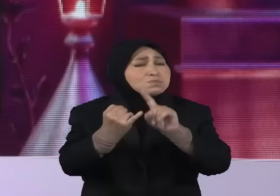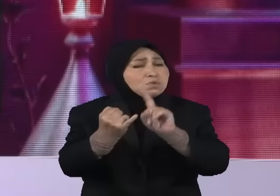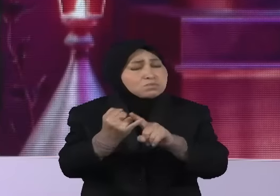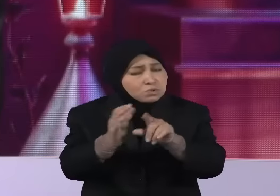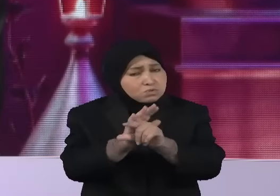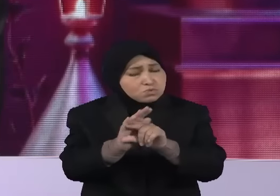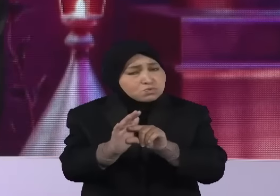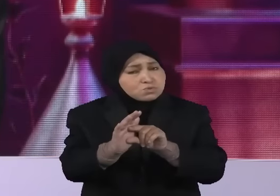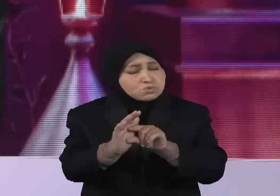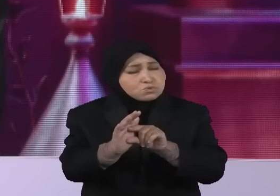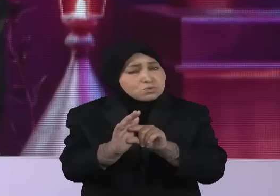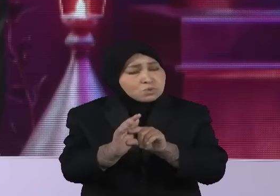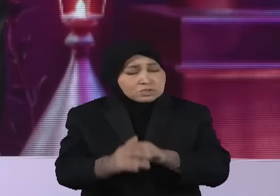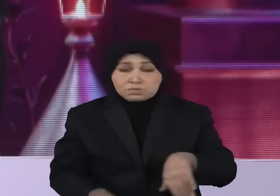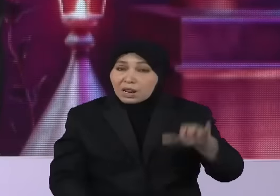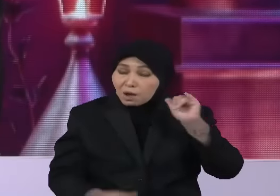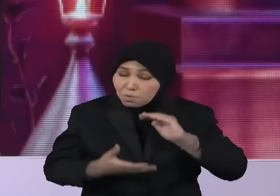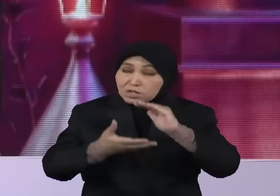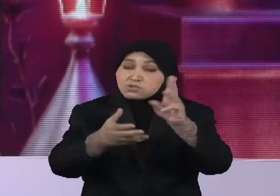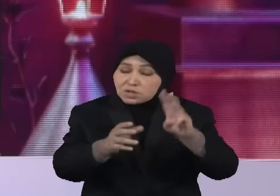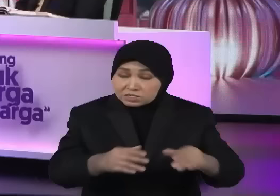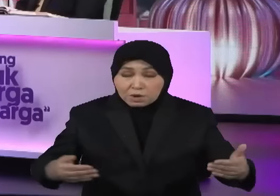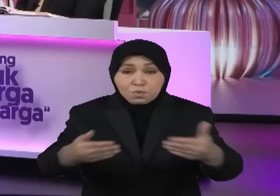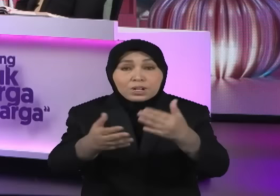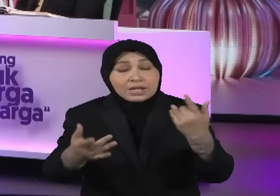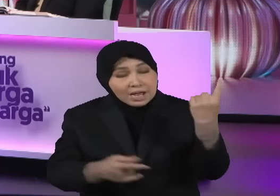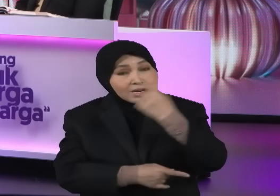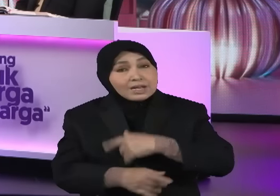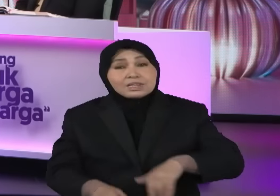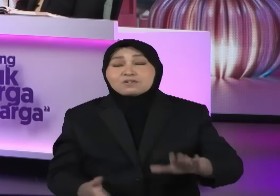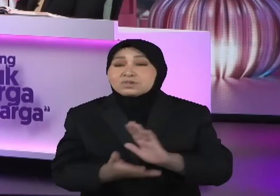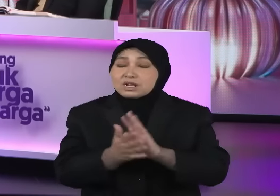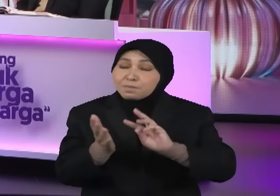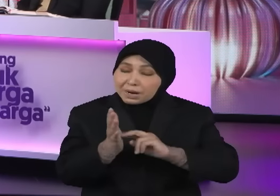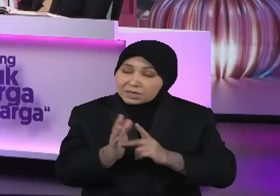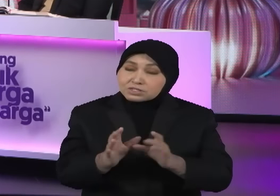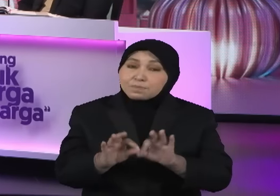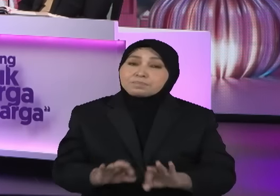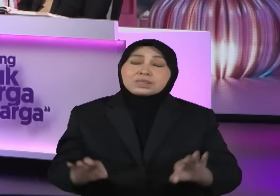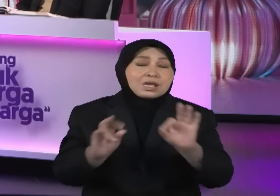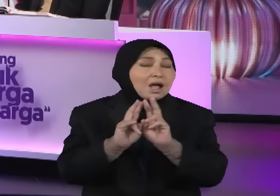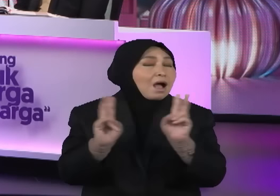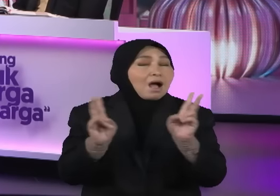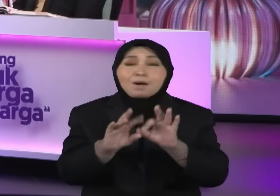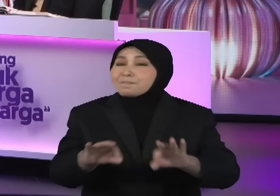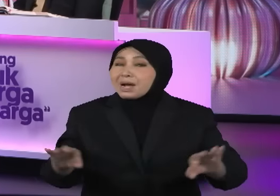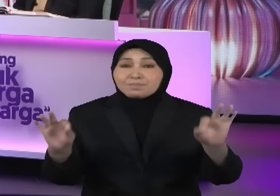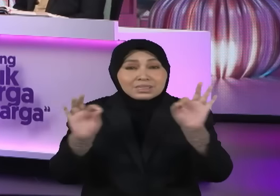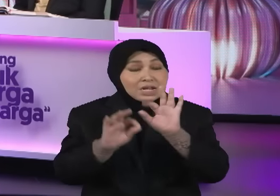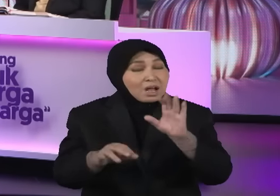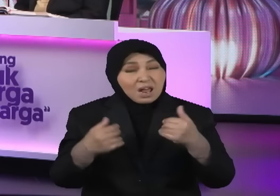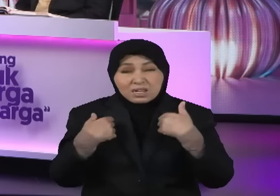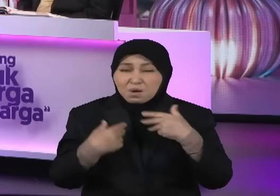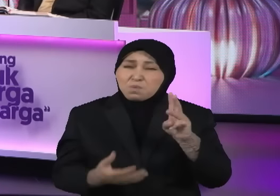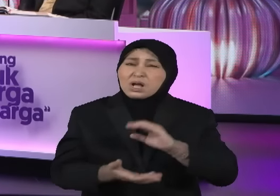Ya. Wasiat Ustaz, sambung lagi hari sambung ini. Lagi ni. Masih lagi. Ya. Maknanya penting kot. Amat penting Ustaz. Ya. Jadi kalau katakan ada yang kata